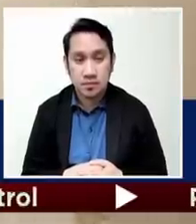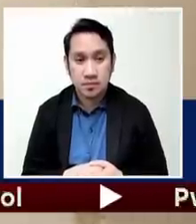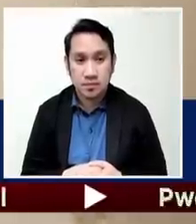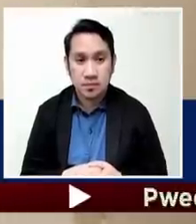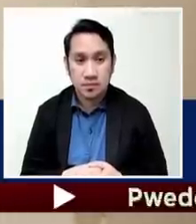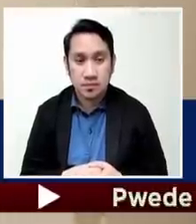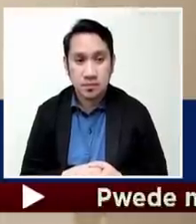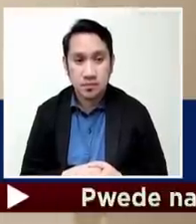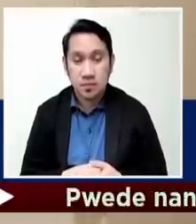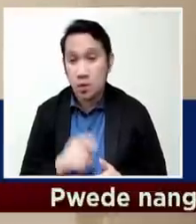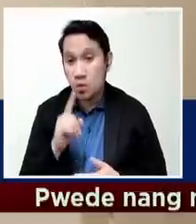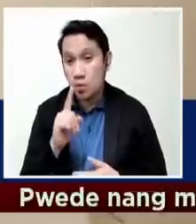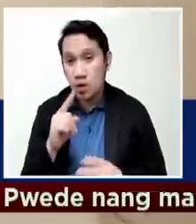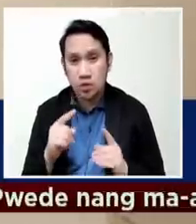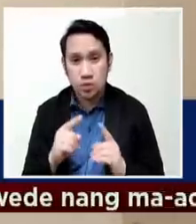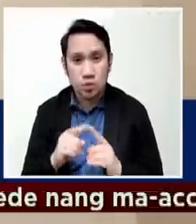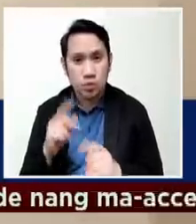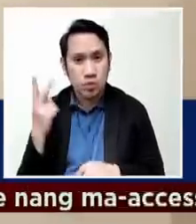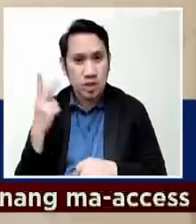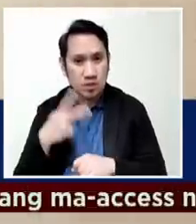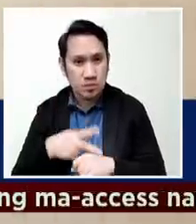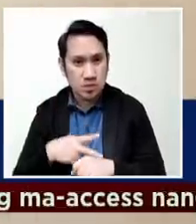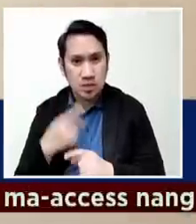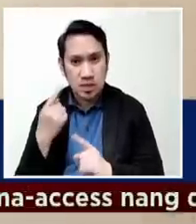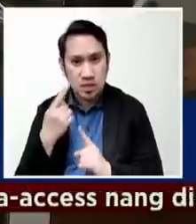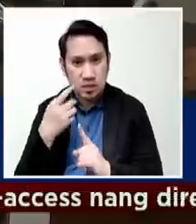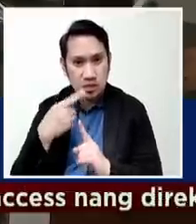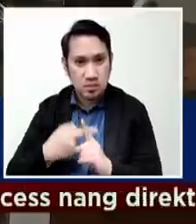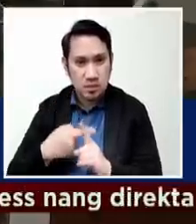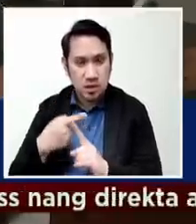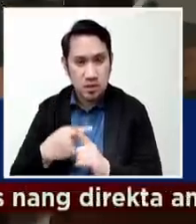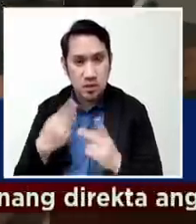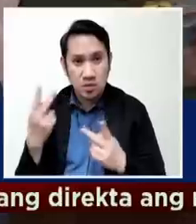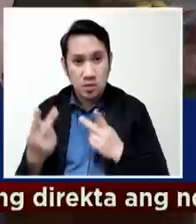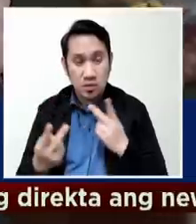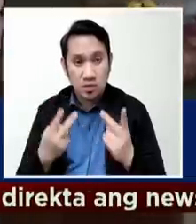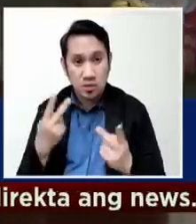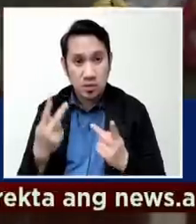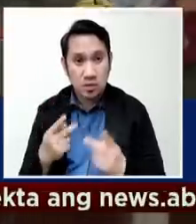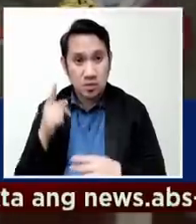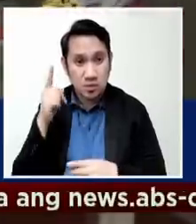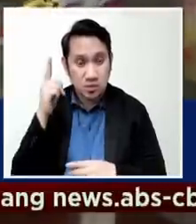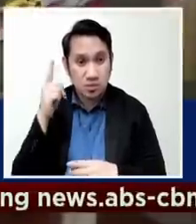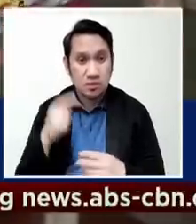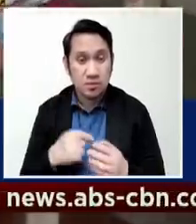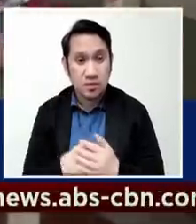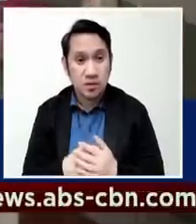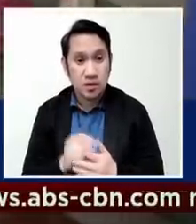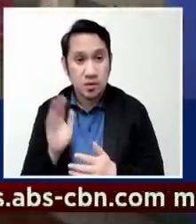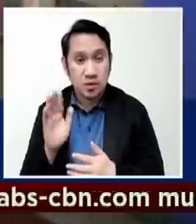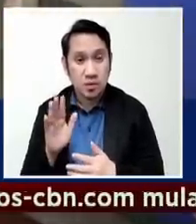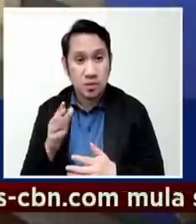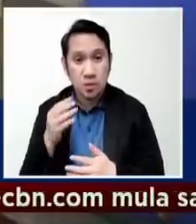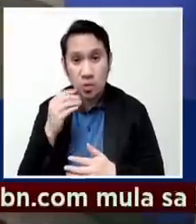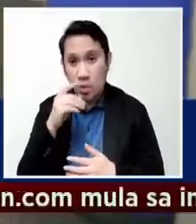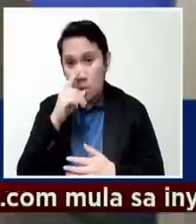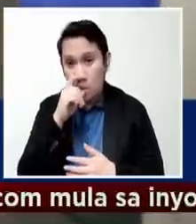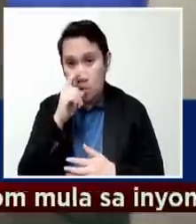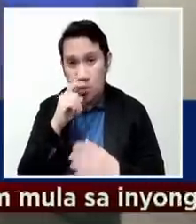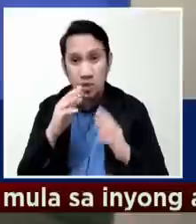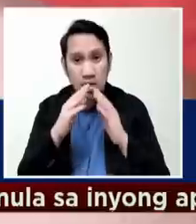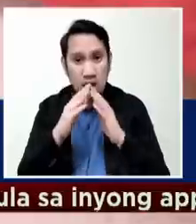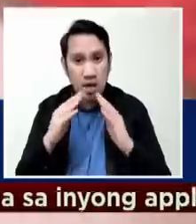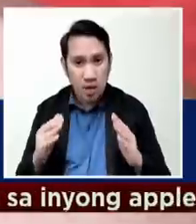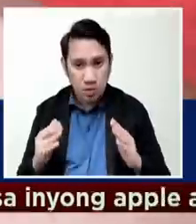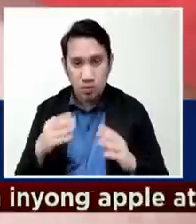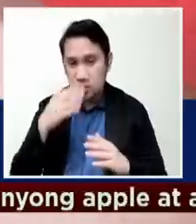Isa hanggang dalawang beses lang kada buwan binibisita ni Namang Manny at Aling Merly ang kanilang lumang bahay sa Imus,